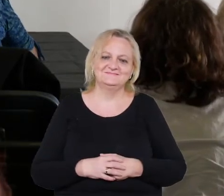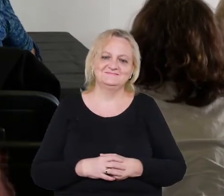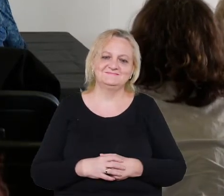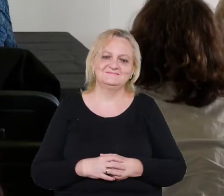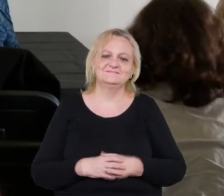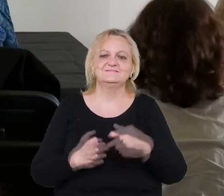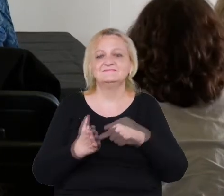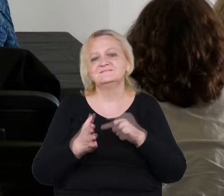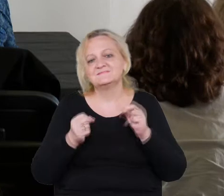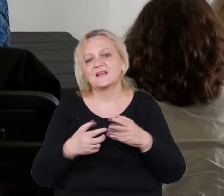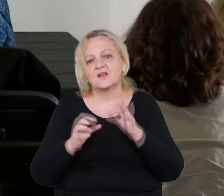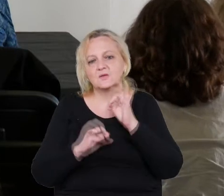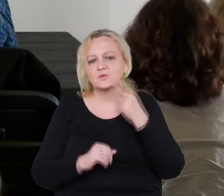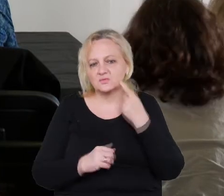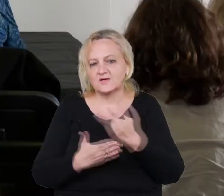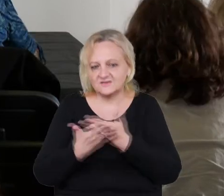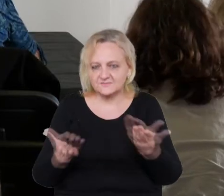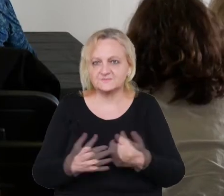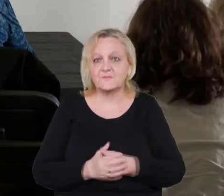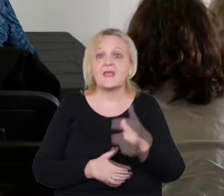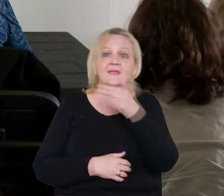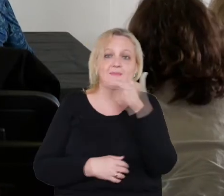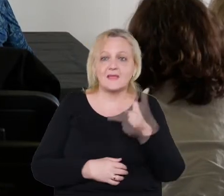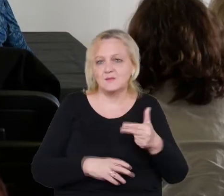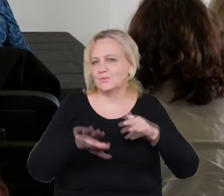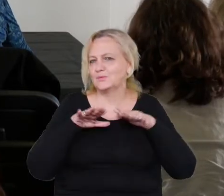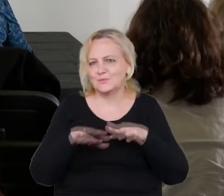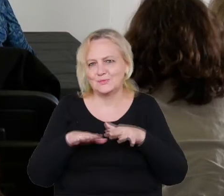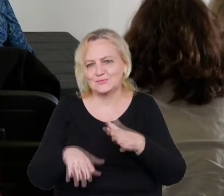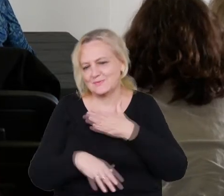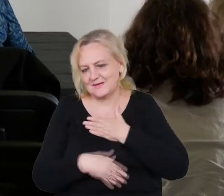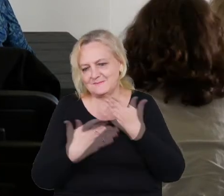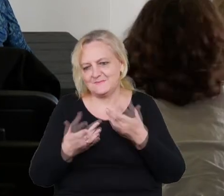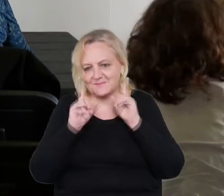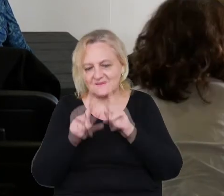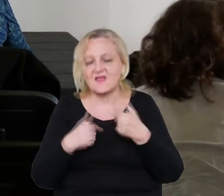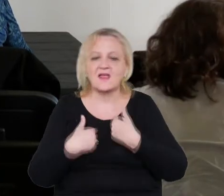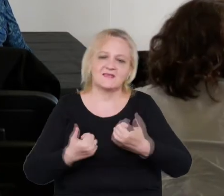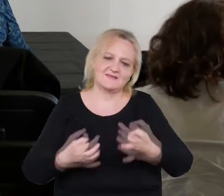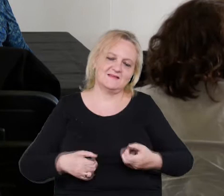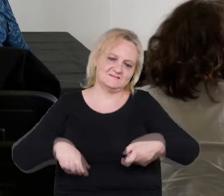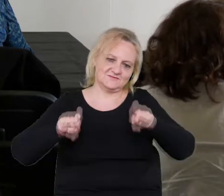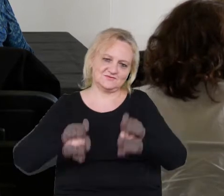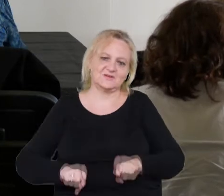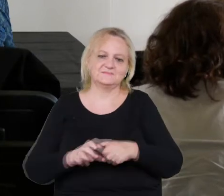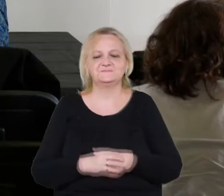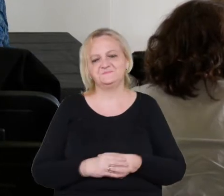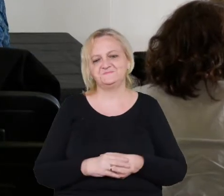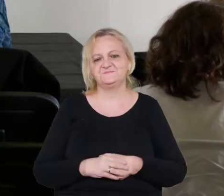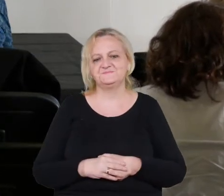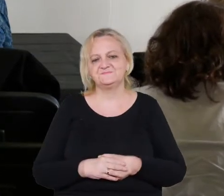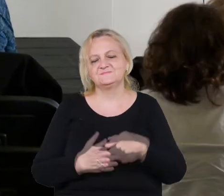także tak No dobrze słuchajcie to tematów jest bardzo dużo W tak naprawdę jestem może usiądę bo tutaj